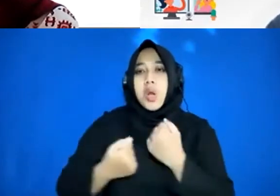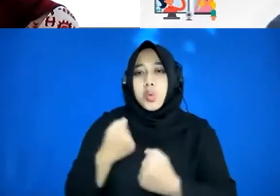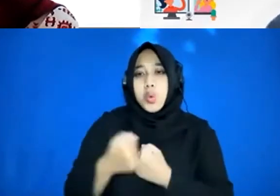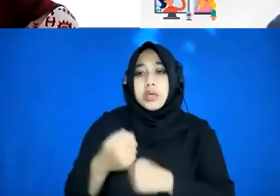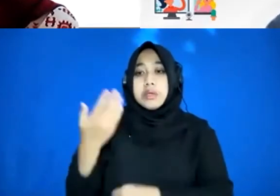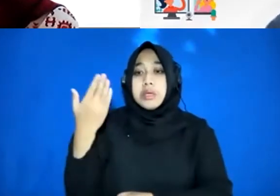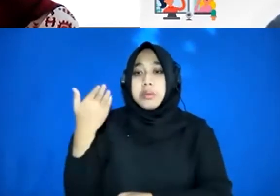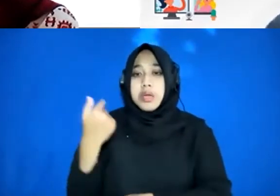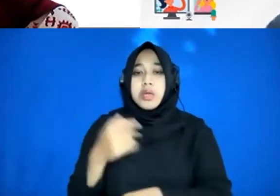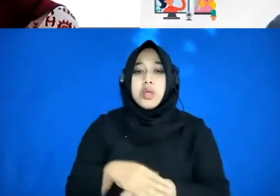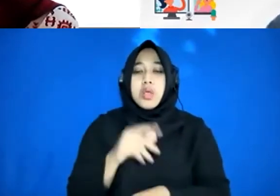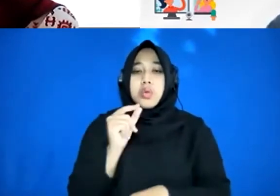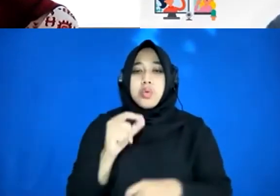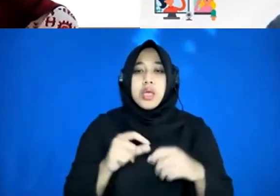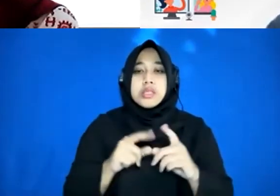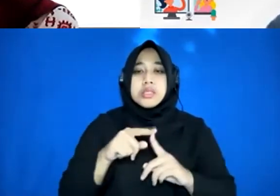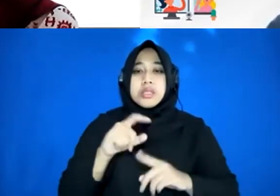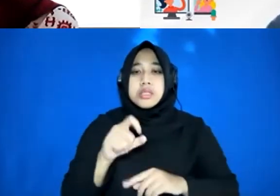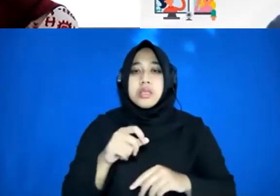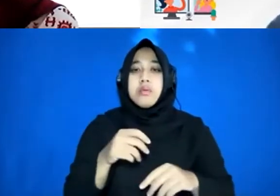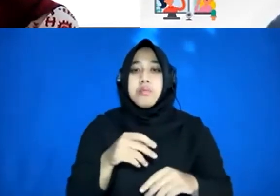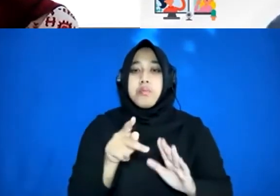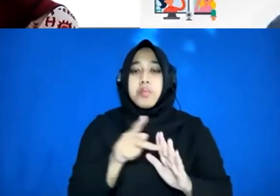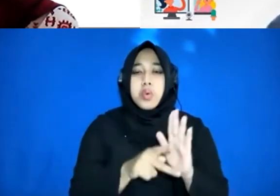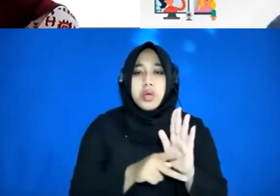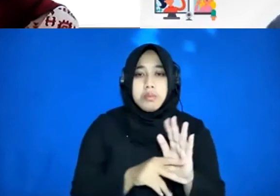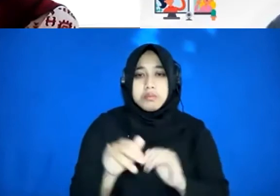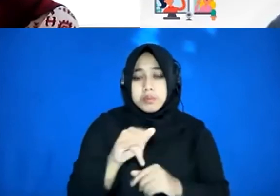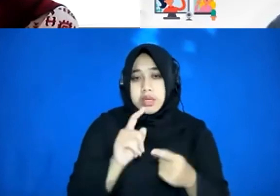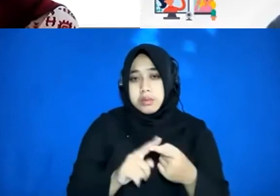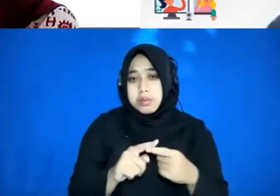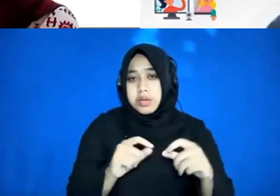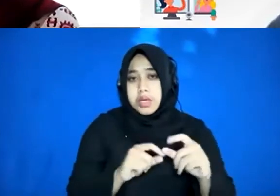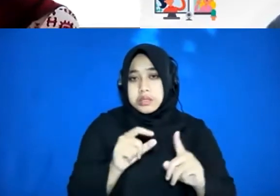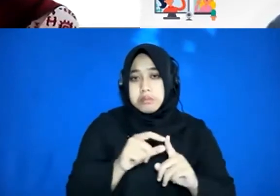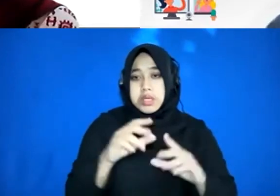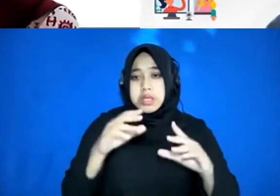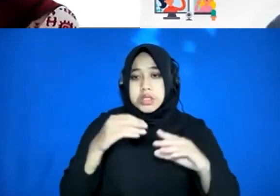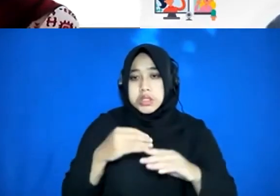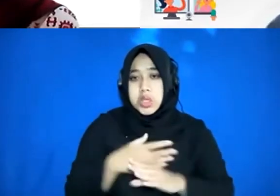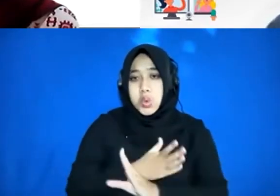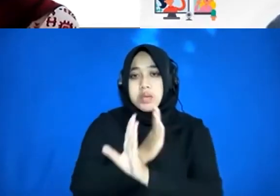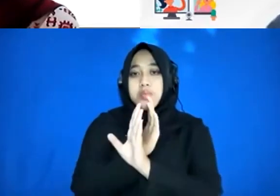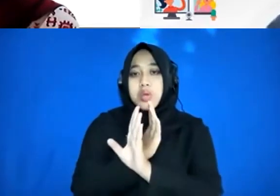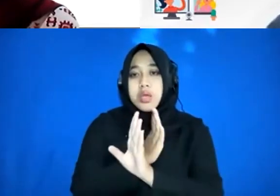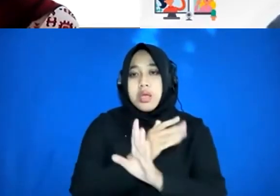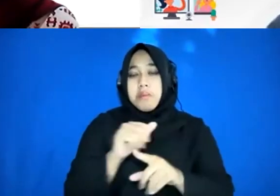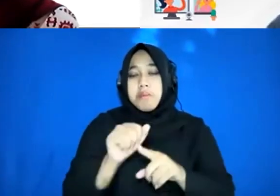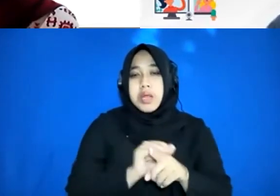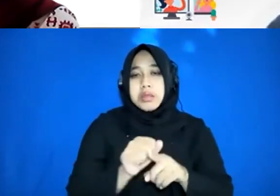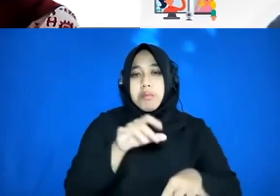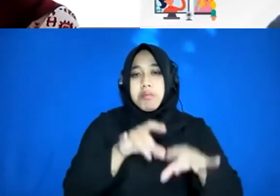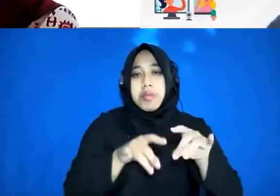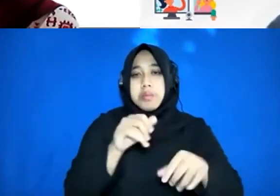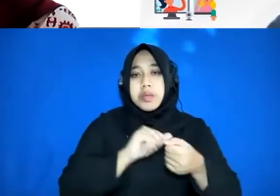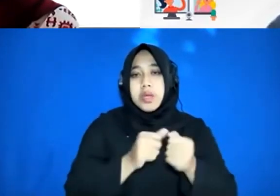kemarin YSDC juga punya proyek bersama dengan teman-teman SP Jawa Timur untuk pelatihan manajemen kasus. Itu sudah luar